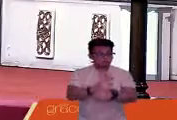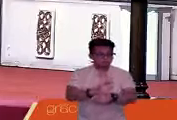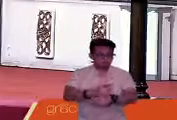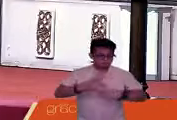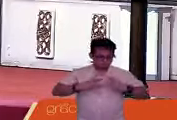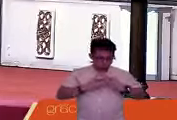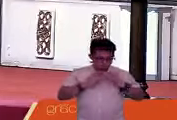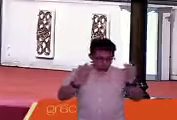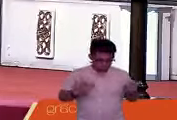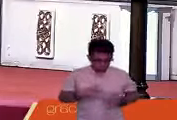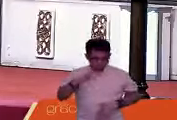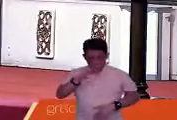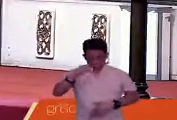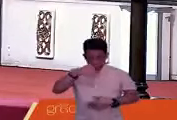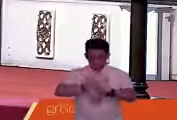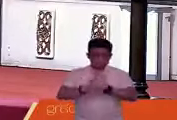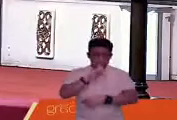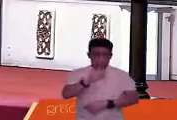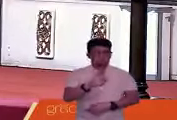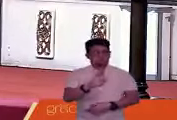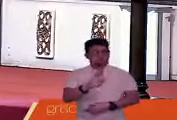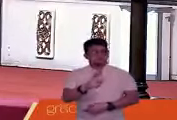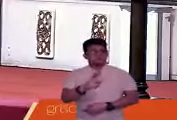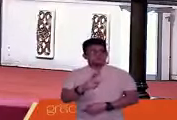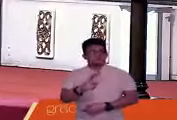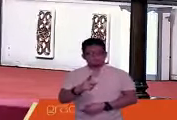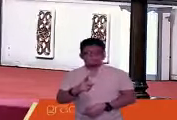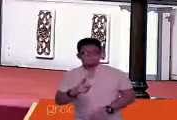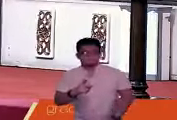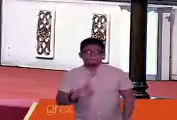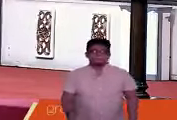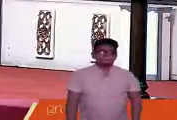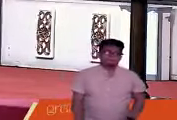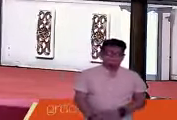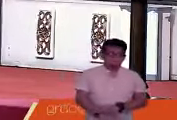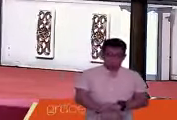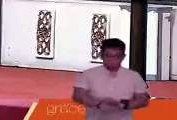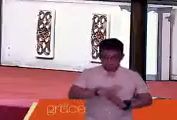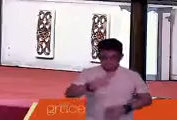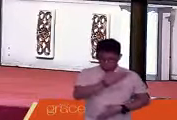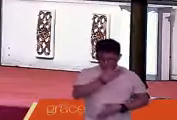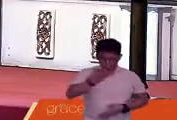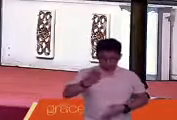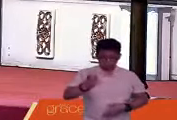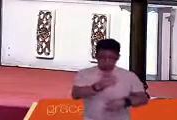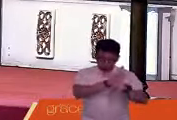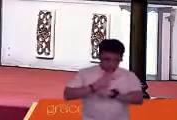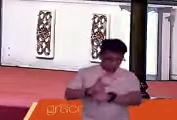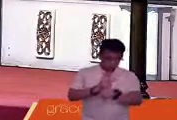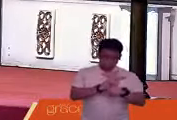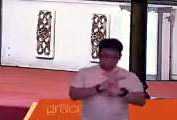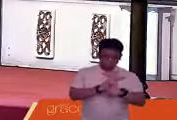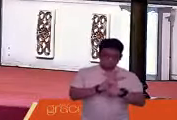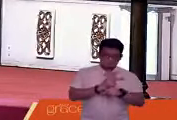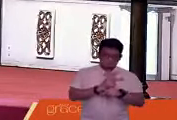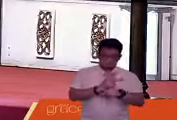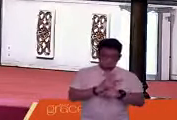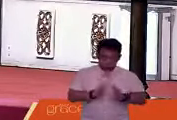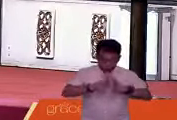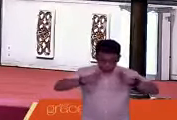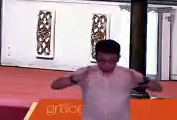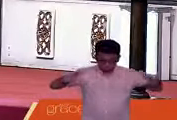uprightness of heart, and in the truth, mga kaigsoonan. Ha? And thou hast kept for him this